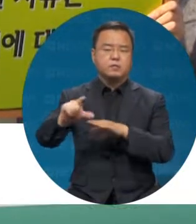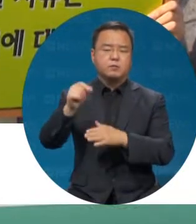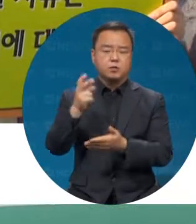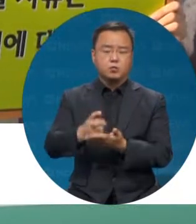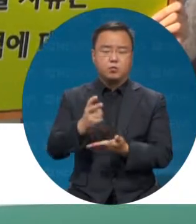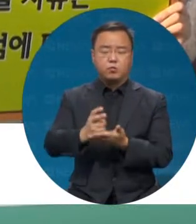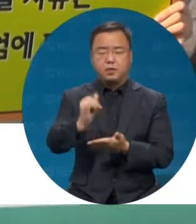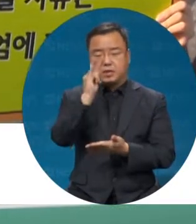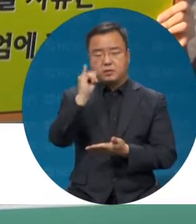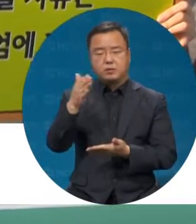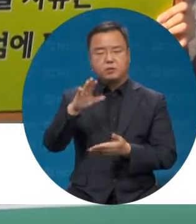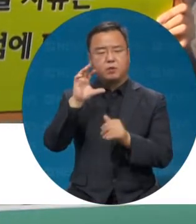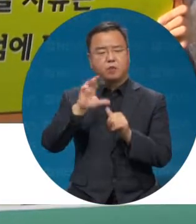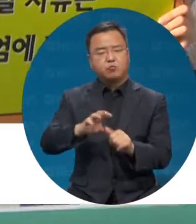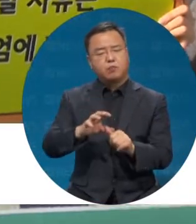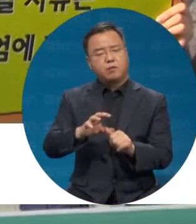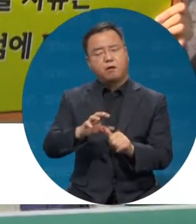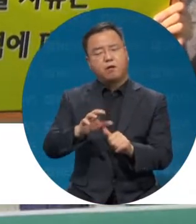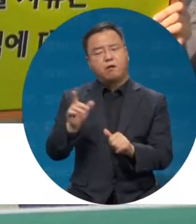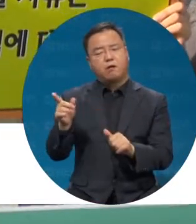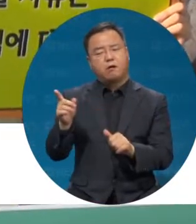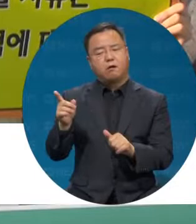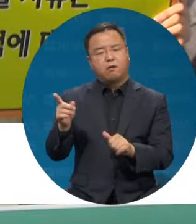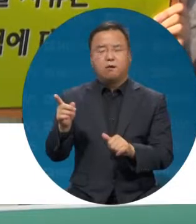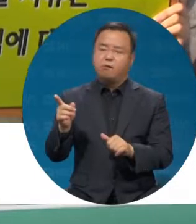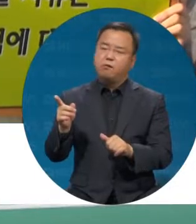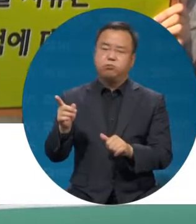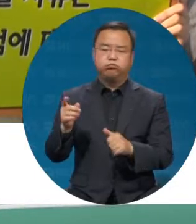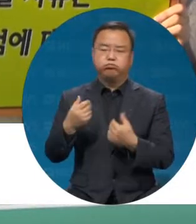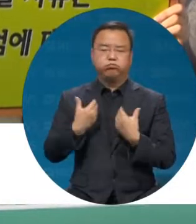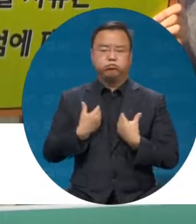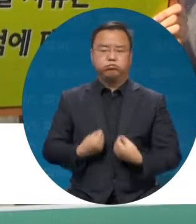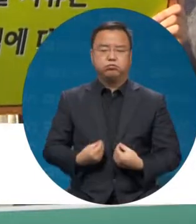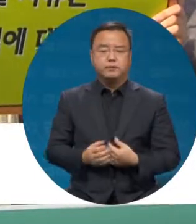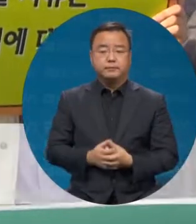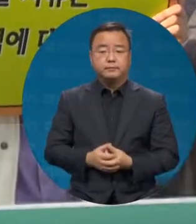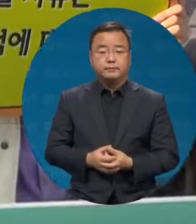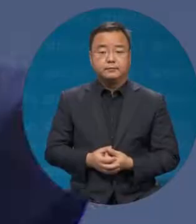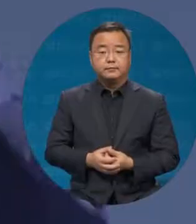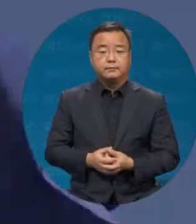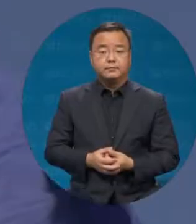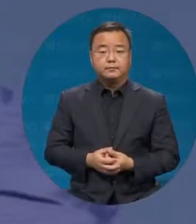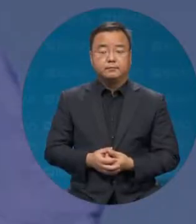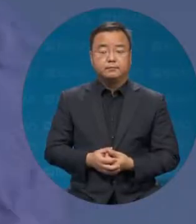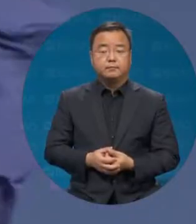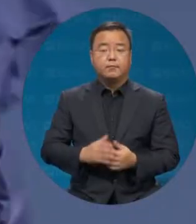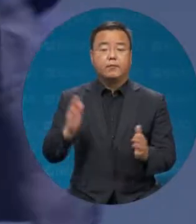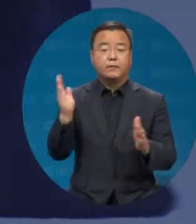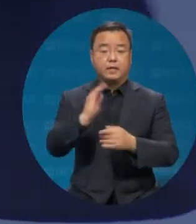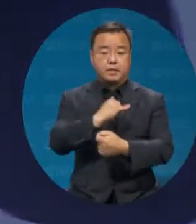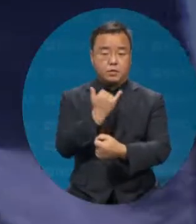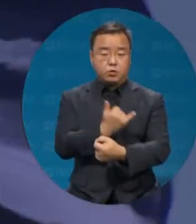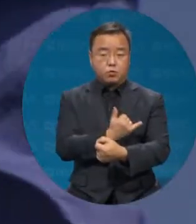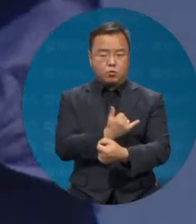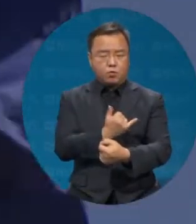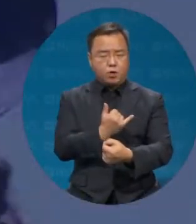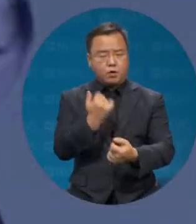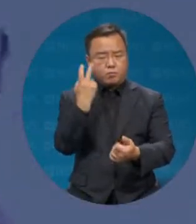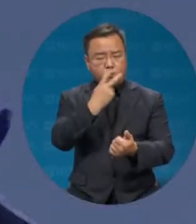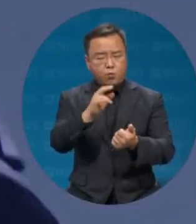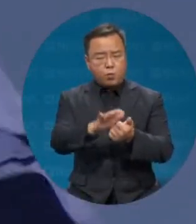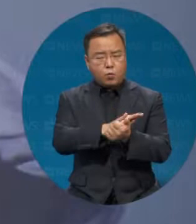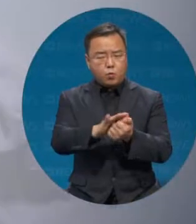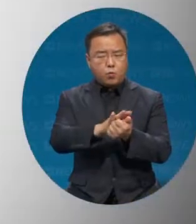지역임에도 이런 규제가 있다는 게 좀 실망스럽기도 했어요. 학생인권 보호를 구체화한